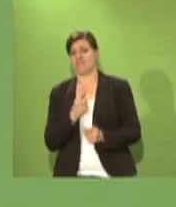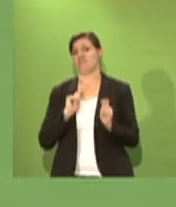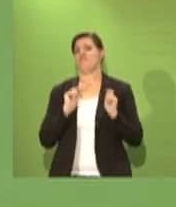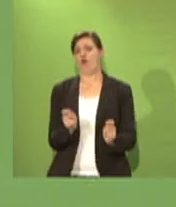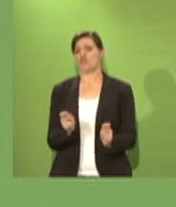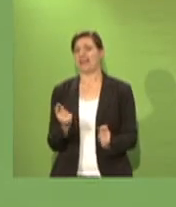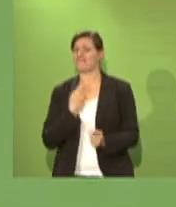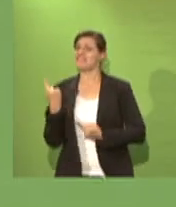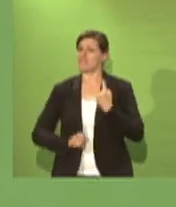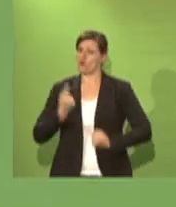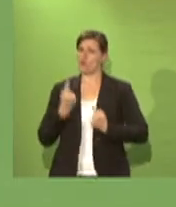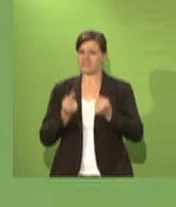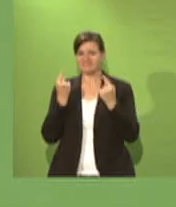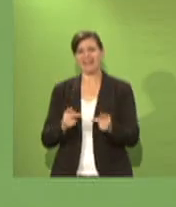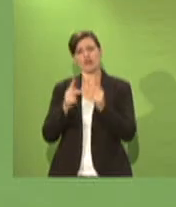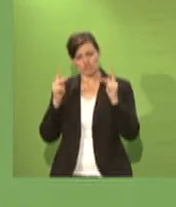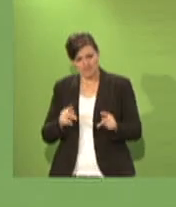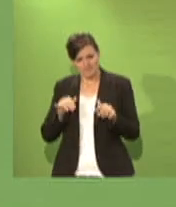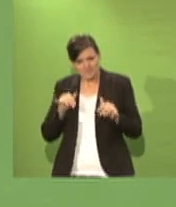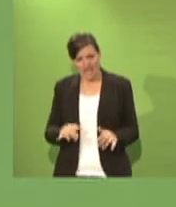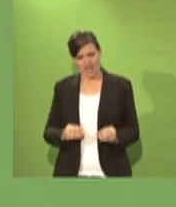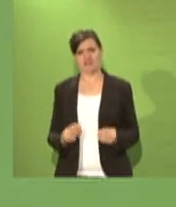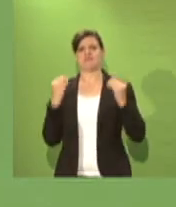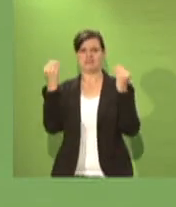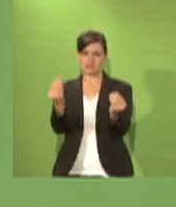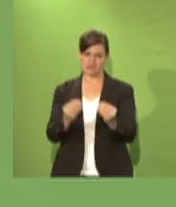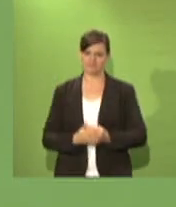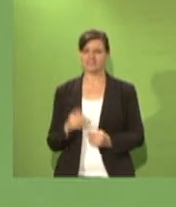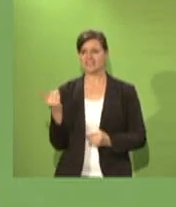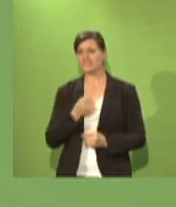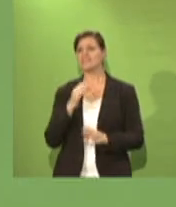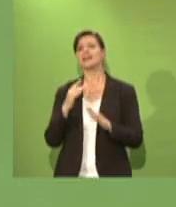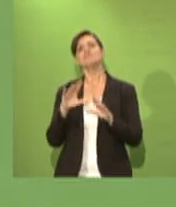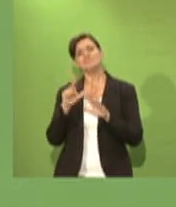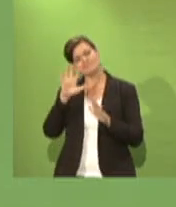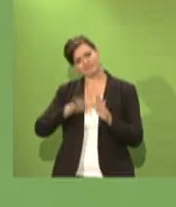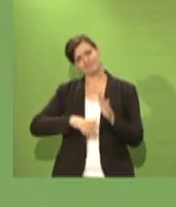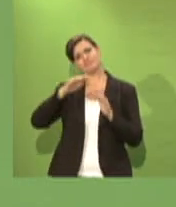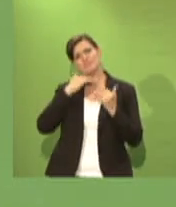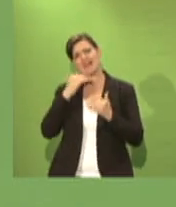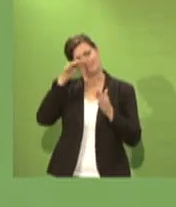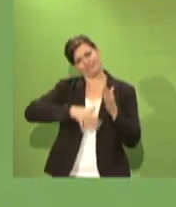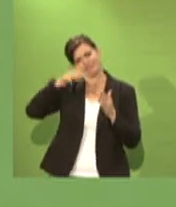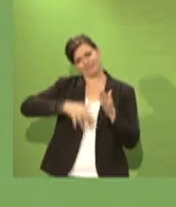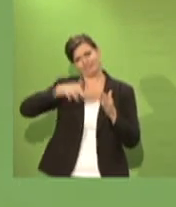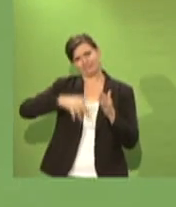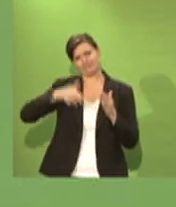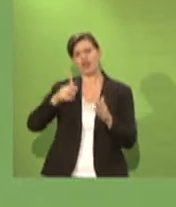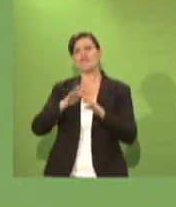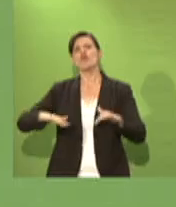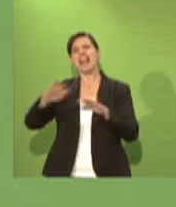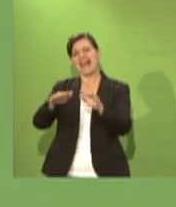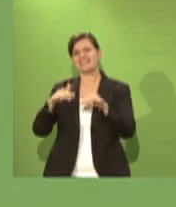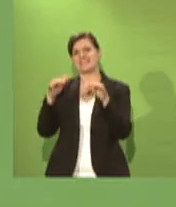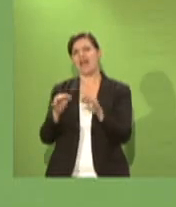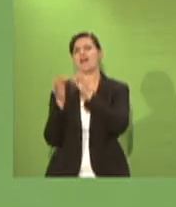waren die Grünen, die dieses Konzept hatten. Wir haben einen umfassenden Bericht an den Landtag gemacht, den könnt ihr euch auch angucken, da stehen alle